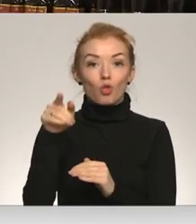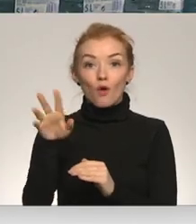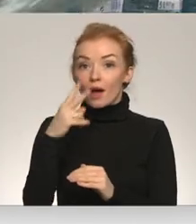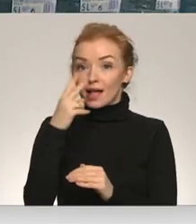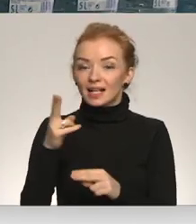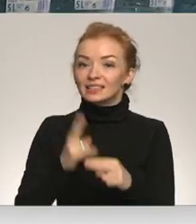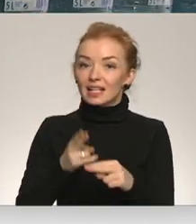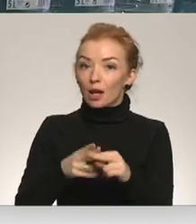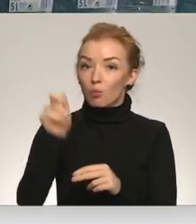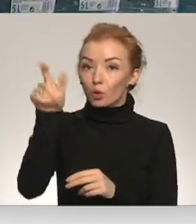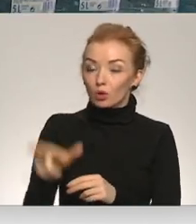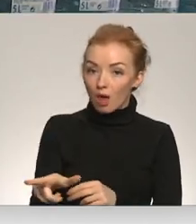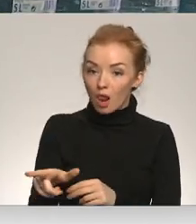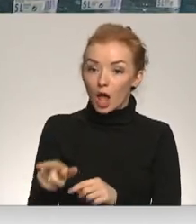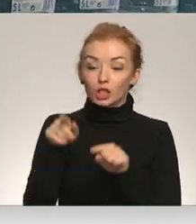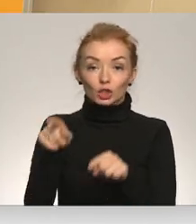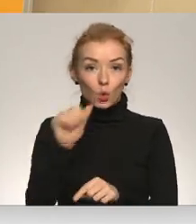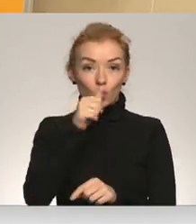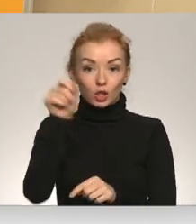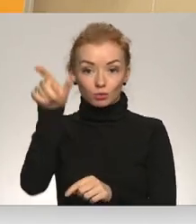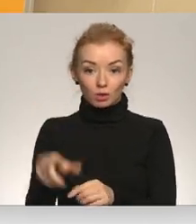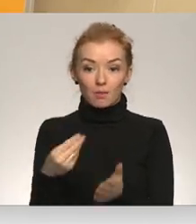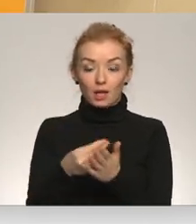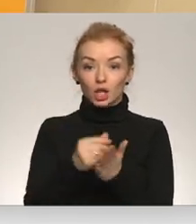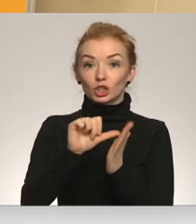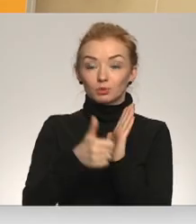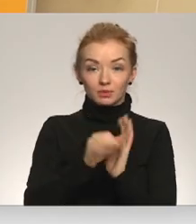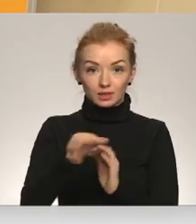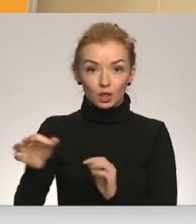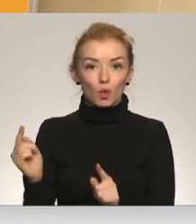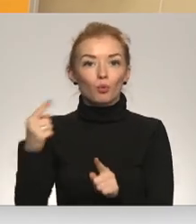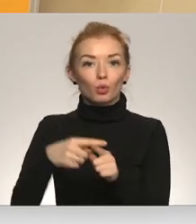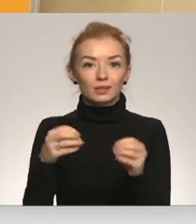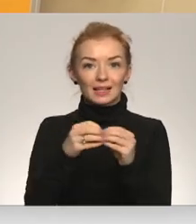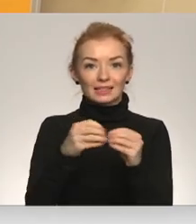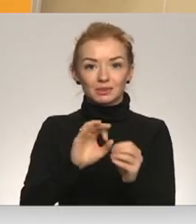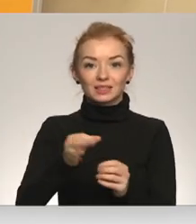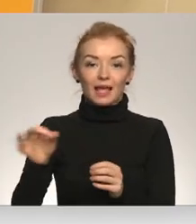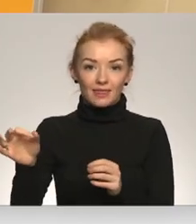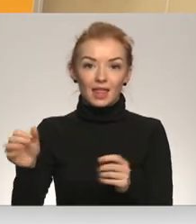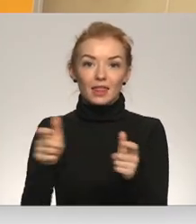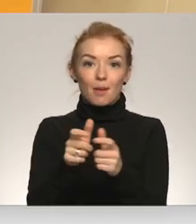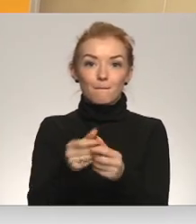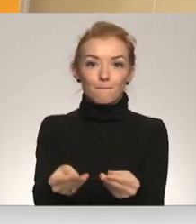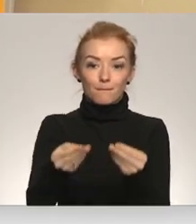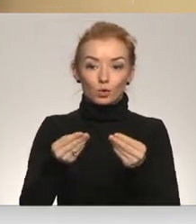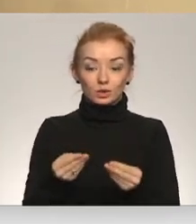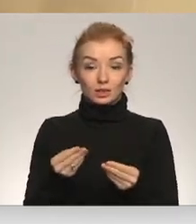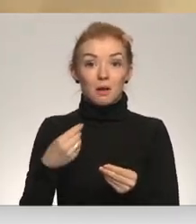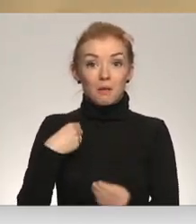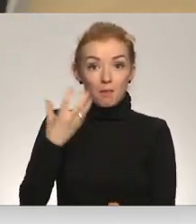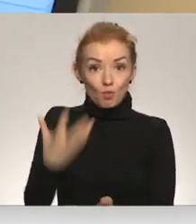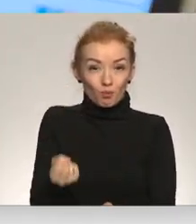pudelēm. Šī ūdens pudele maksā 16 centus plus 10 centi būs depozīts. Tad, kad mēs to nopērkam,